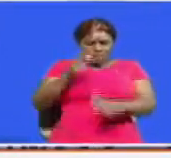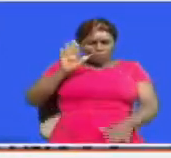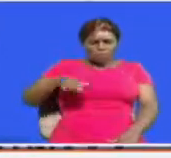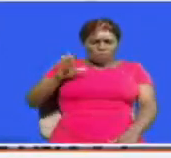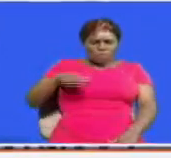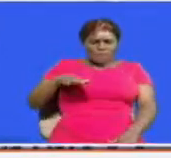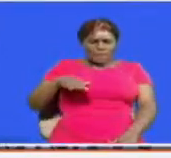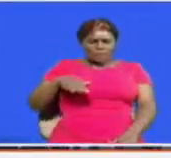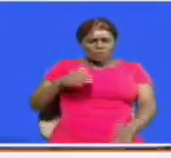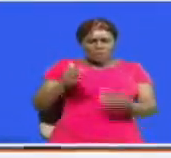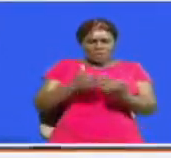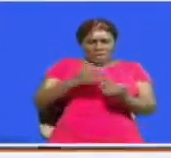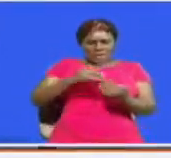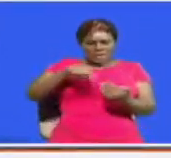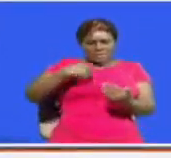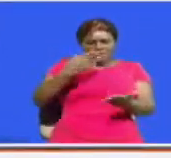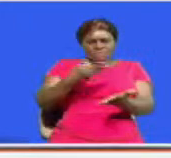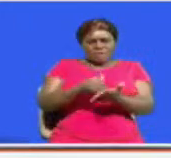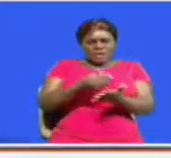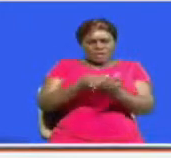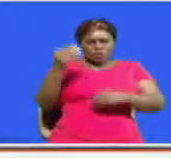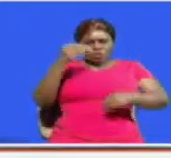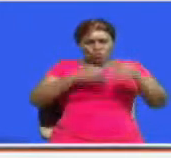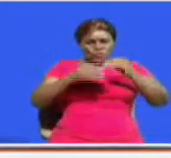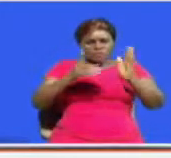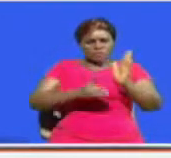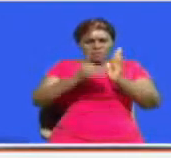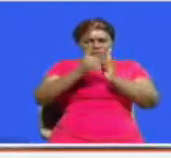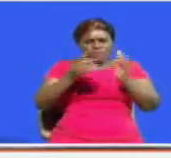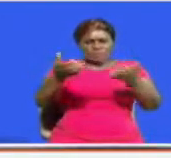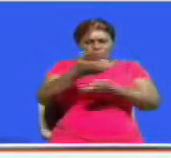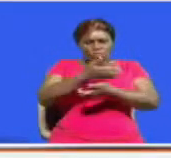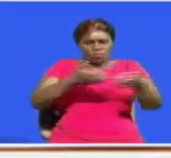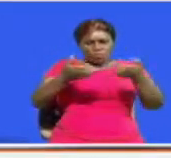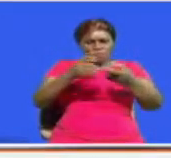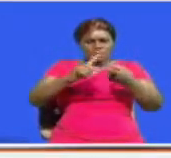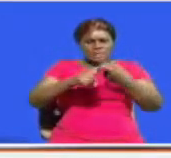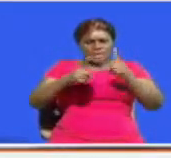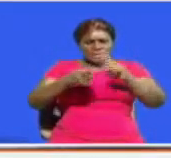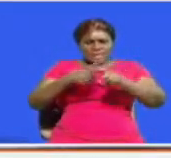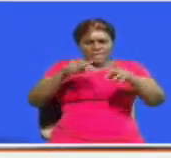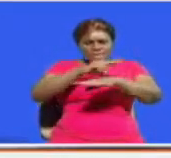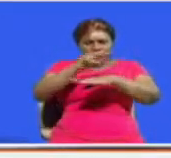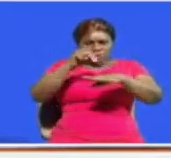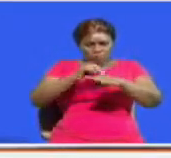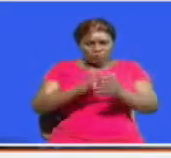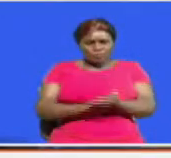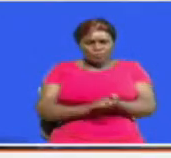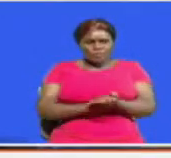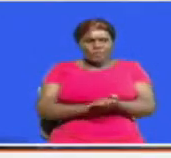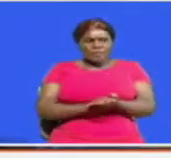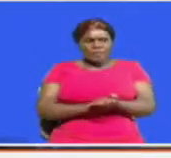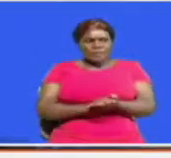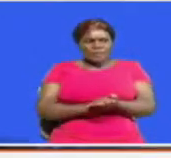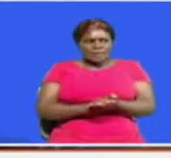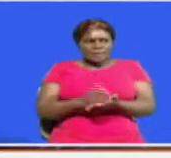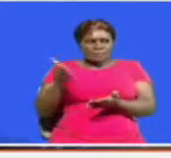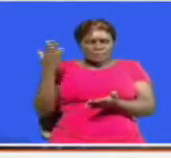wanawake hao kujitegemea kifedha huku wakichangia maendeleo ya kiuchumi katika kiwango cha kitaifa. Sub team